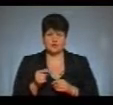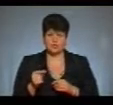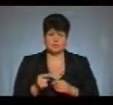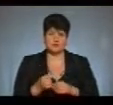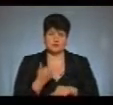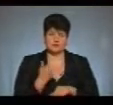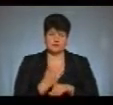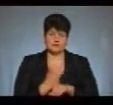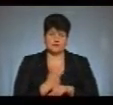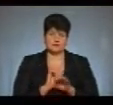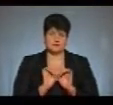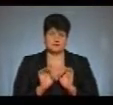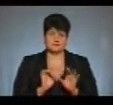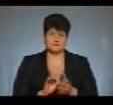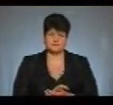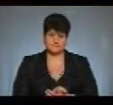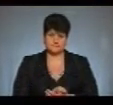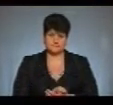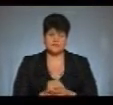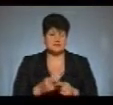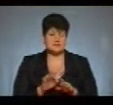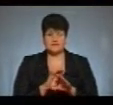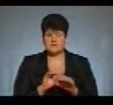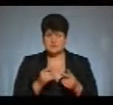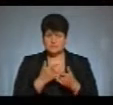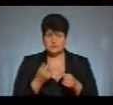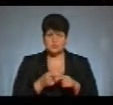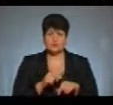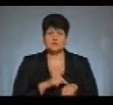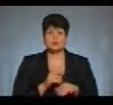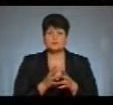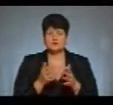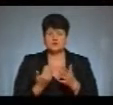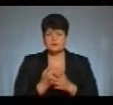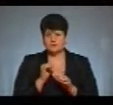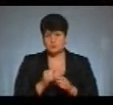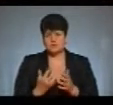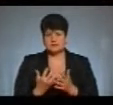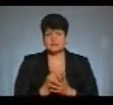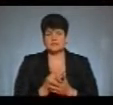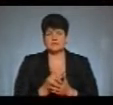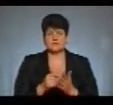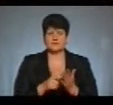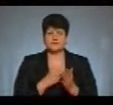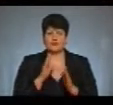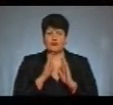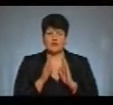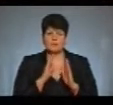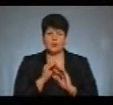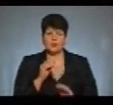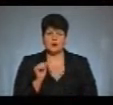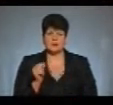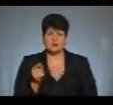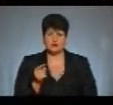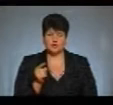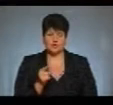Тернопільщині. Це вся інформація на цю годину. Більше новин ви можете знайти на нашій сторінці у соцмережі Facebook, UA Тернопіль